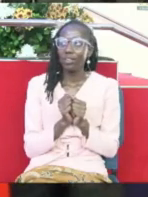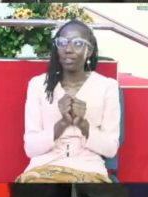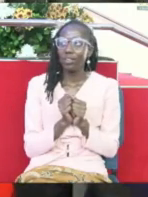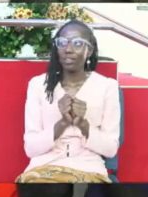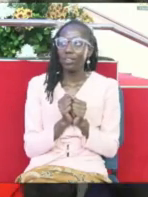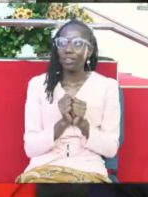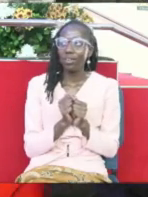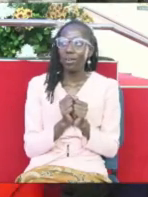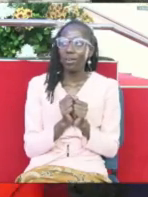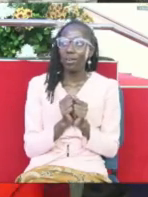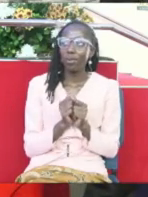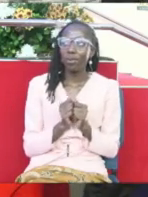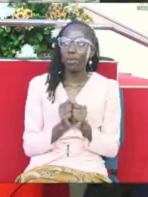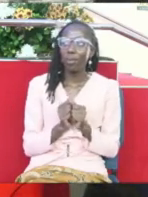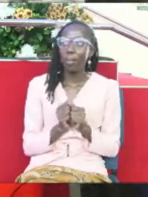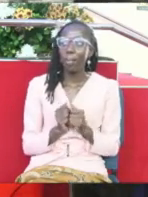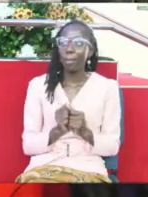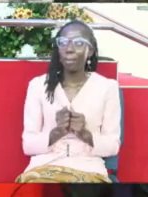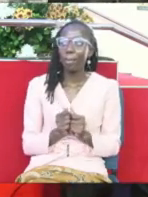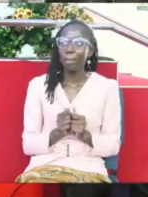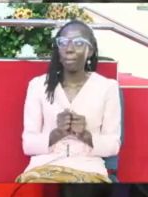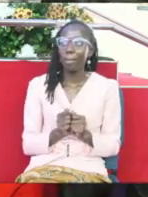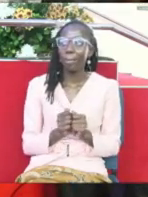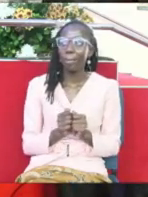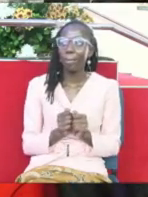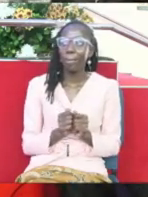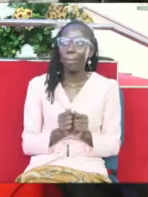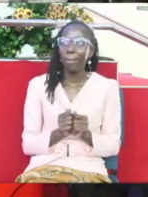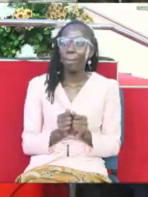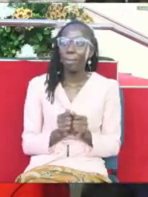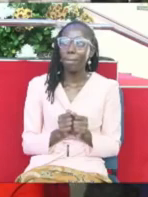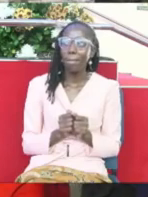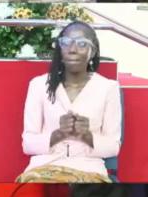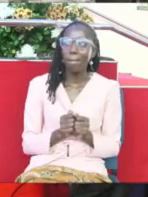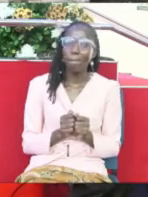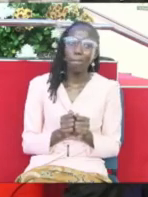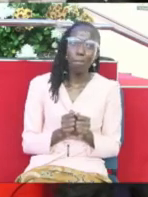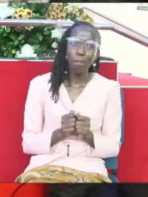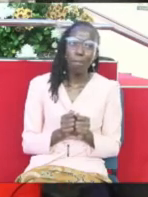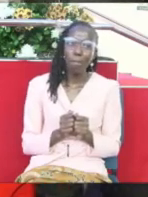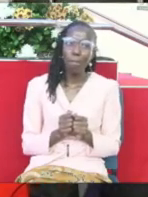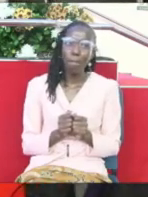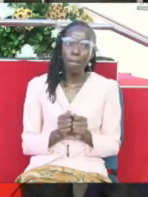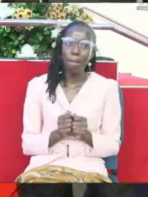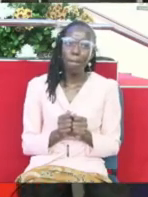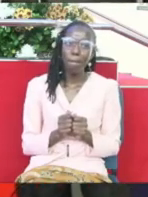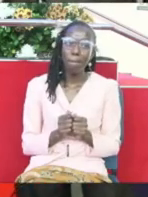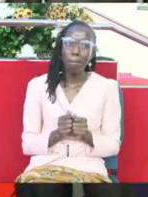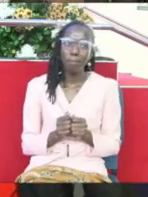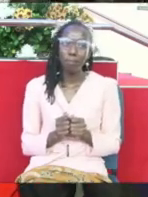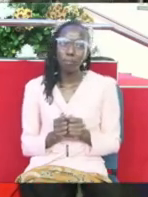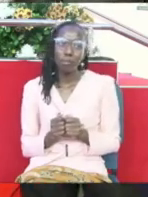ni msichana mdogo. It doesn't matter, I am still a young boy. Haijalishi kamba naonekana ni mvulana mdogo. I have not even gone to